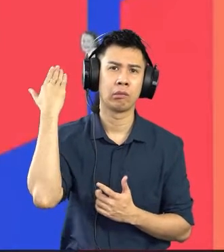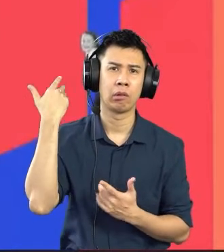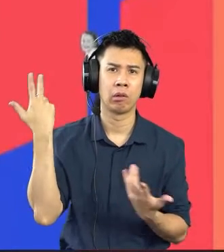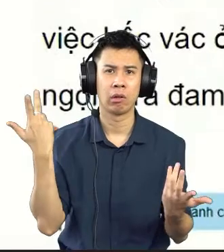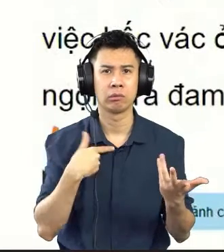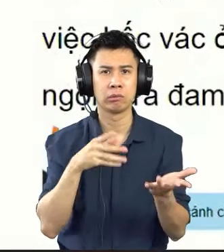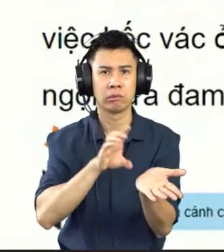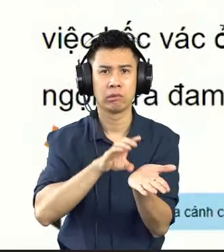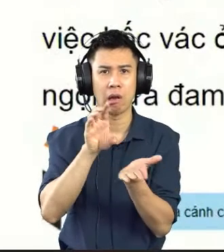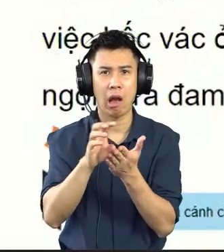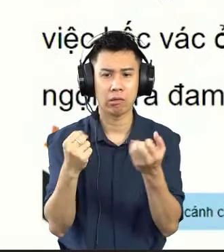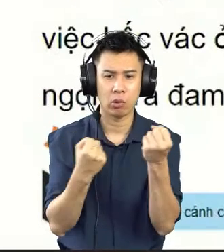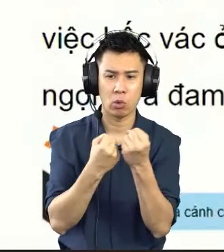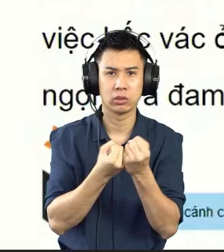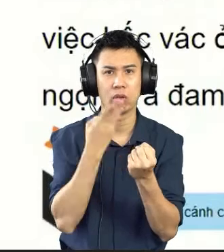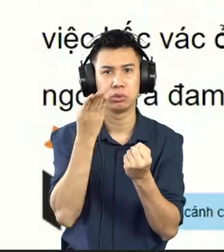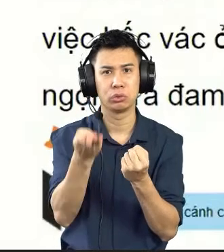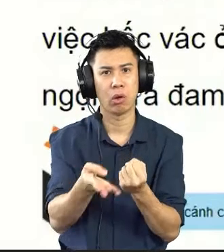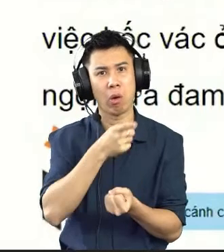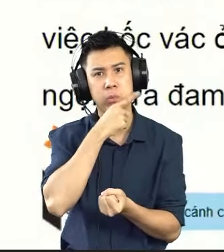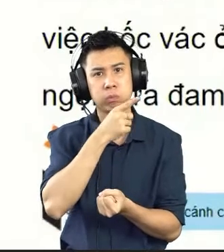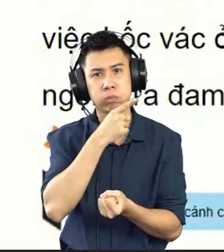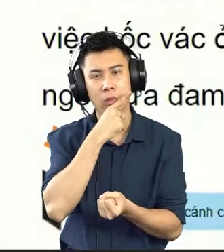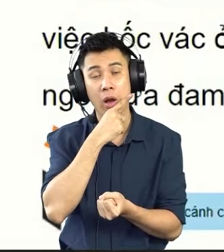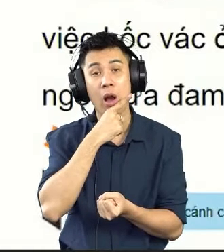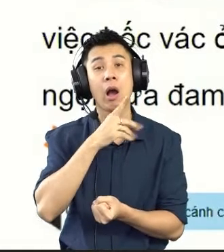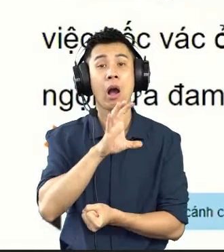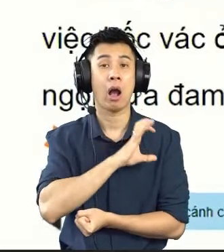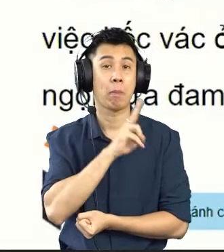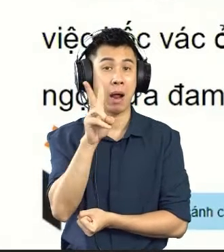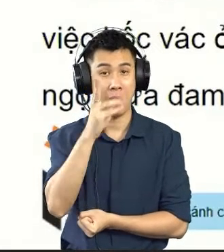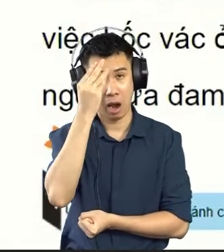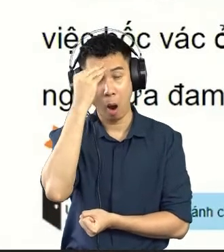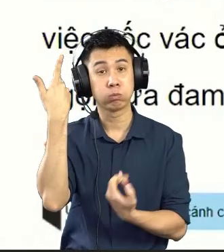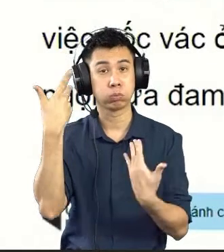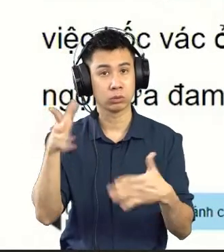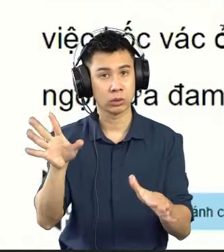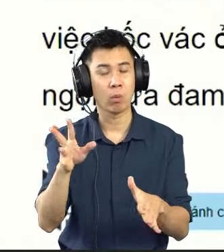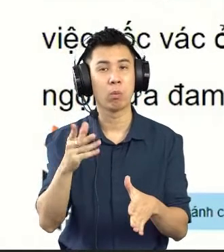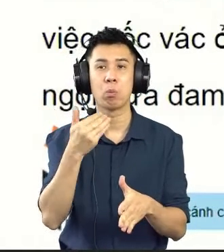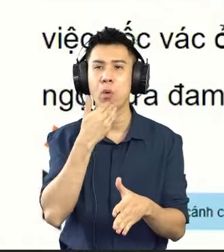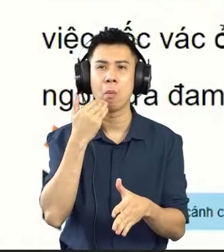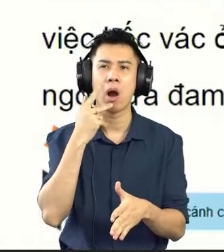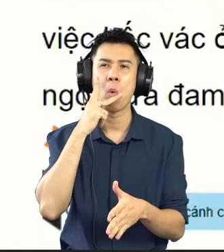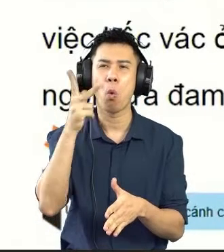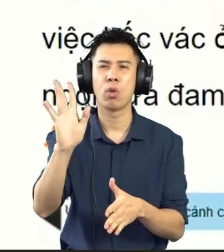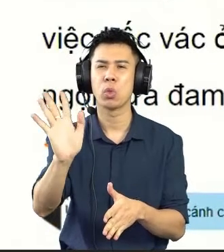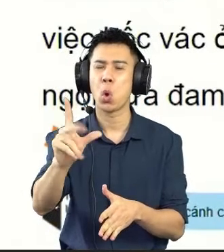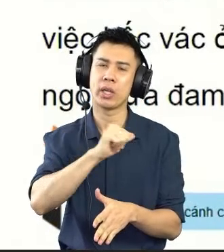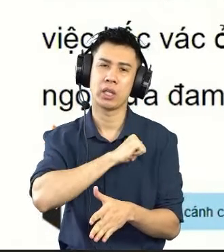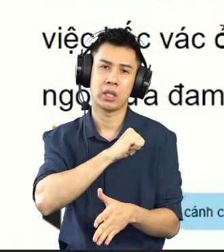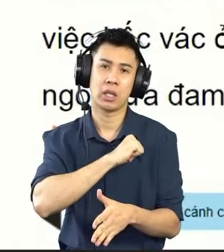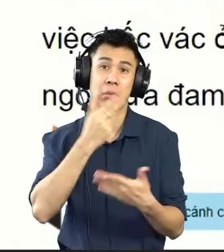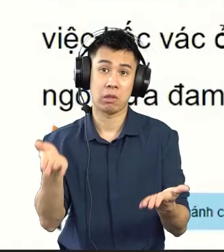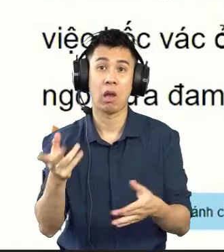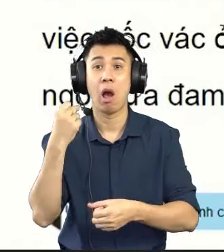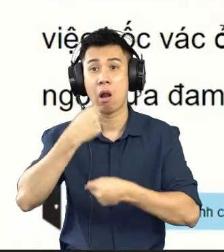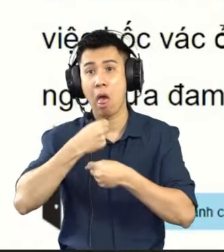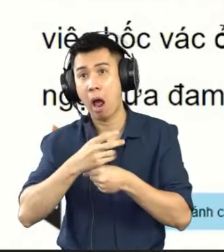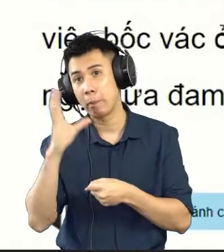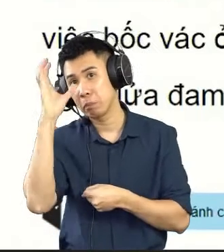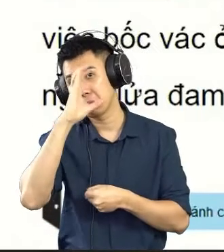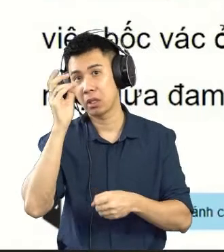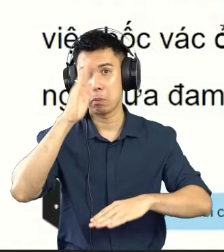đã không có đủ nguồn lực để hỗ trợ cho Khang. Do vậy sau khi tốt nghiệp cấp 2 thì bố mẹ Khang đã khuyên em nên dừng việc học tập lại và thay vào đó kiếm một công việc tay